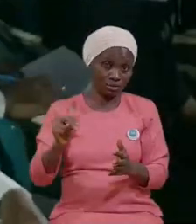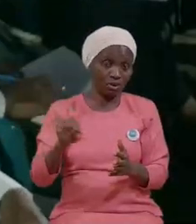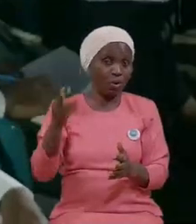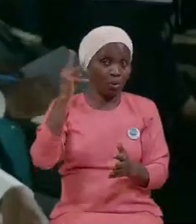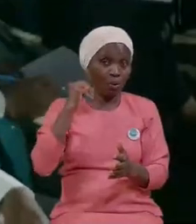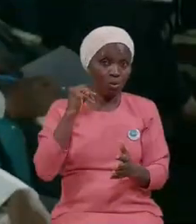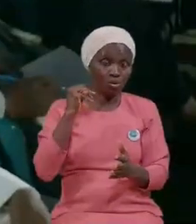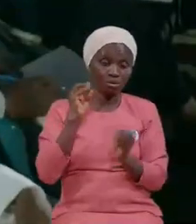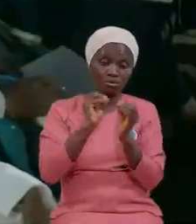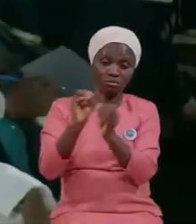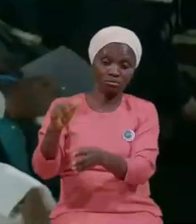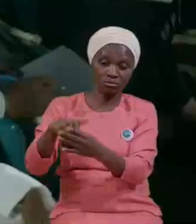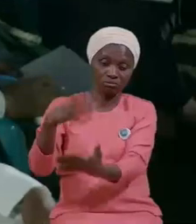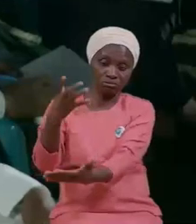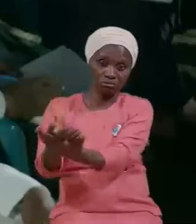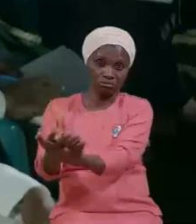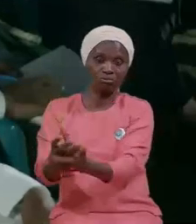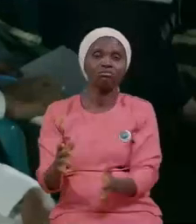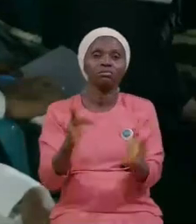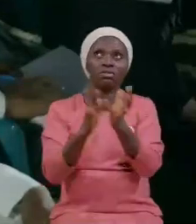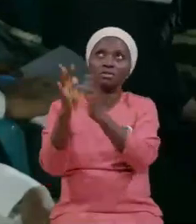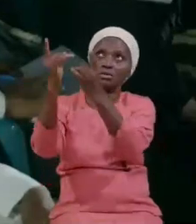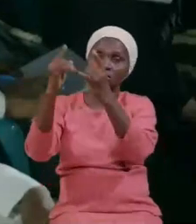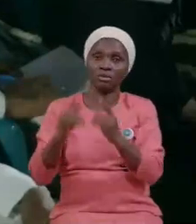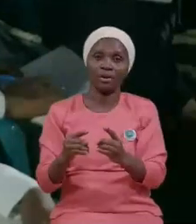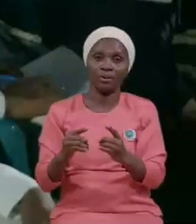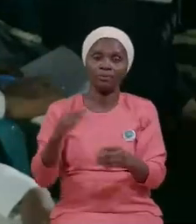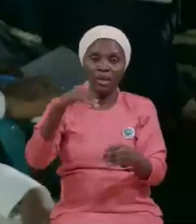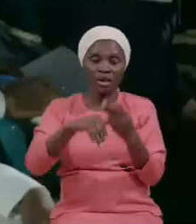Jésus alla dans la Galilée.